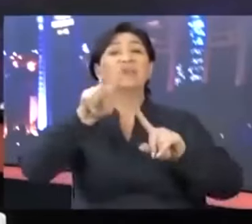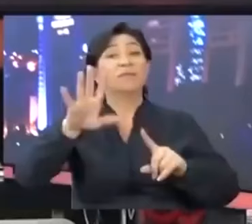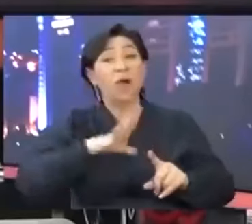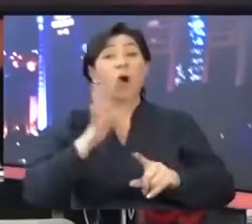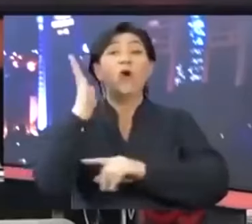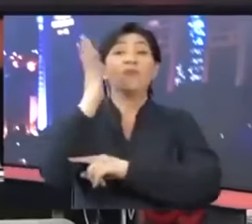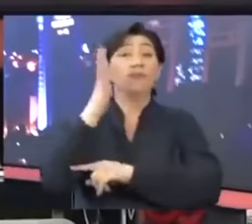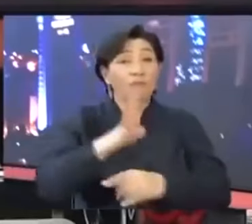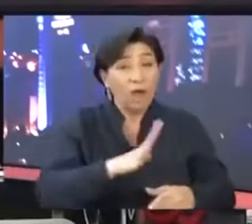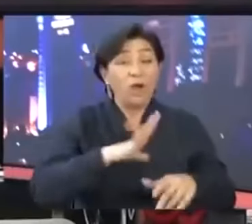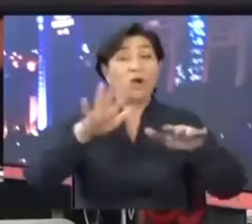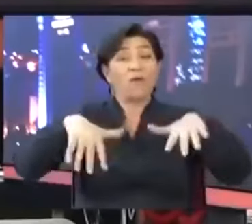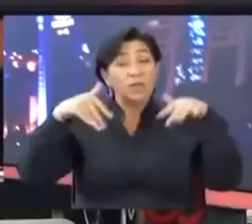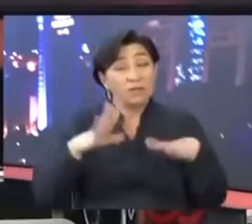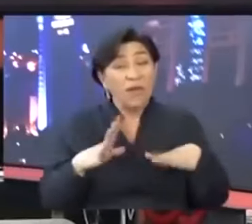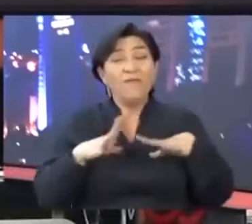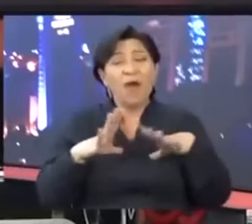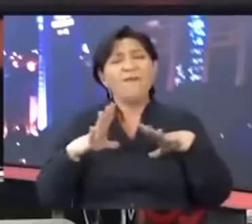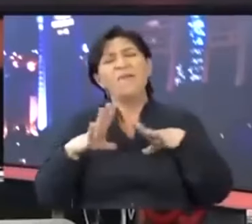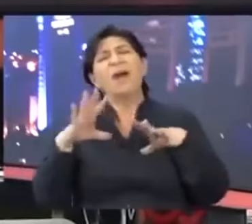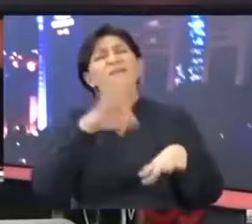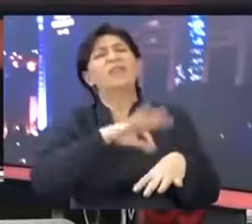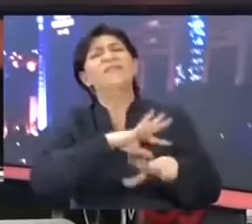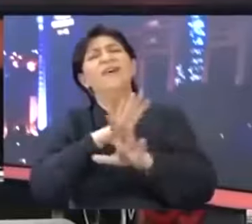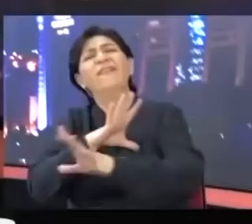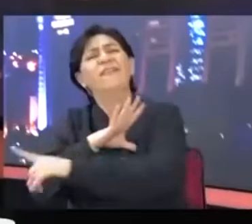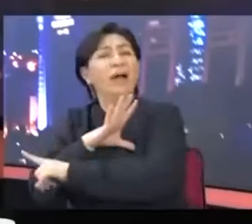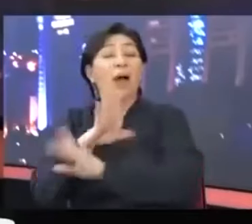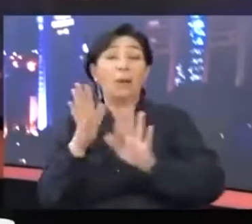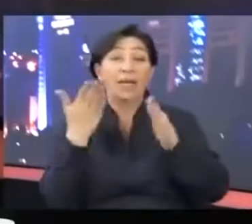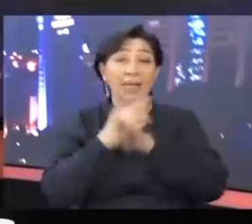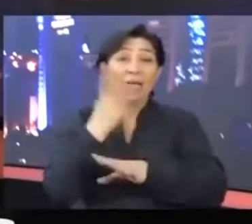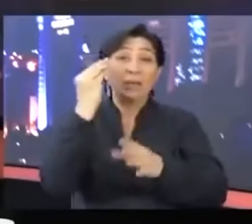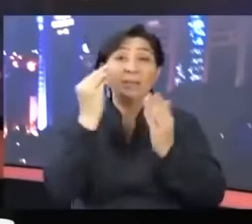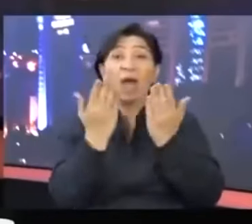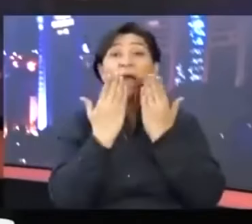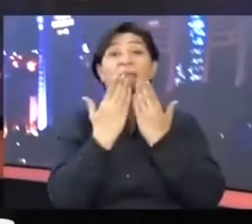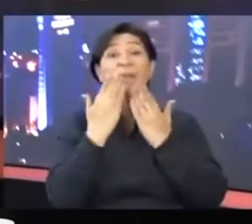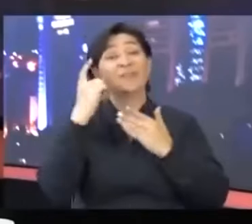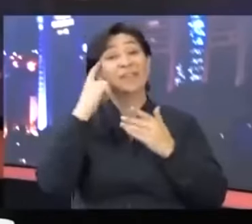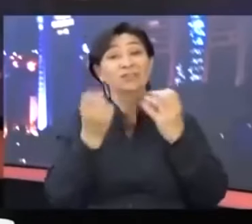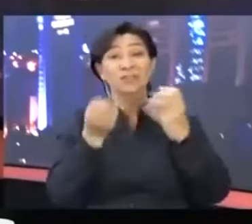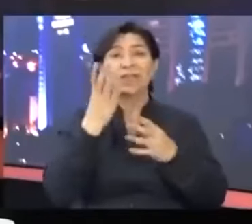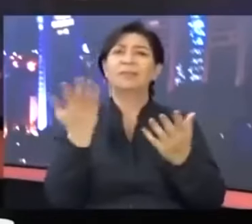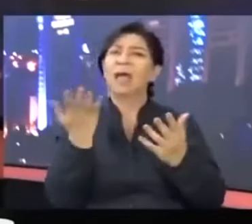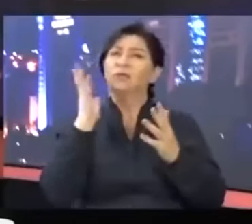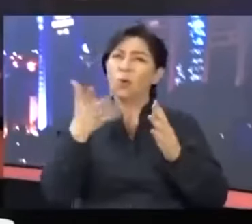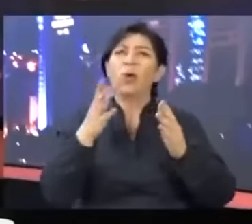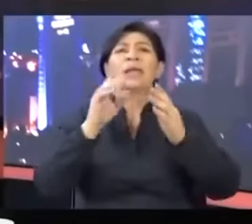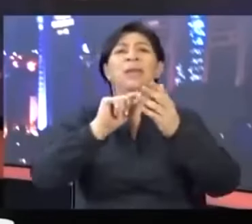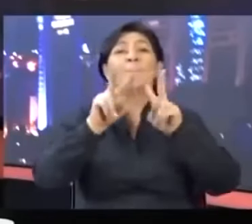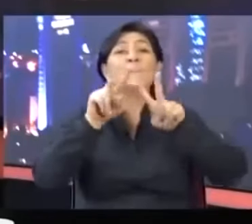konferansında yardımı var ama yani gerçek anlamda akademik Eee fikirlerin ortaya çıkacağı alan Bence daha çok Makale ve